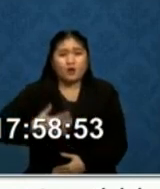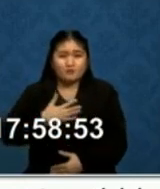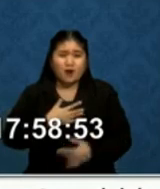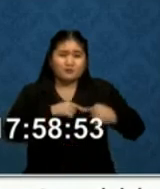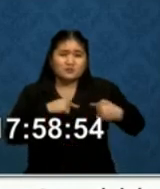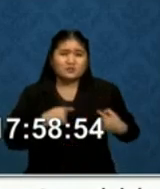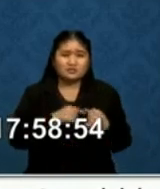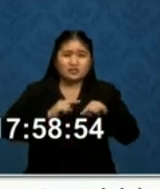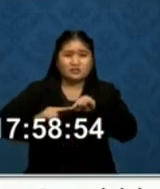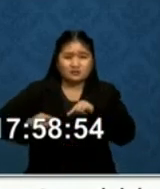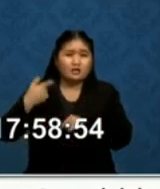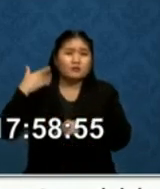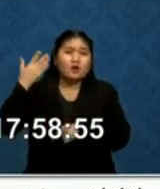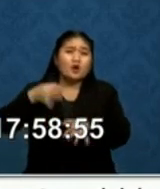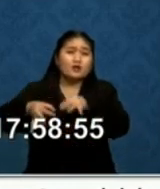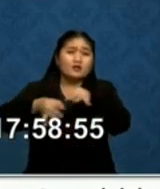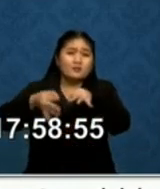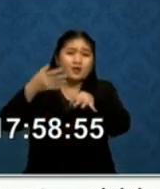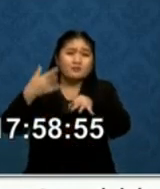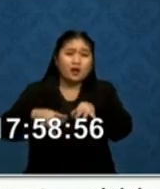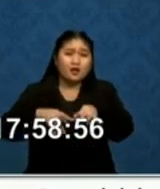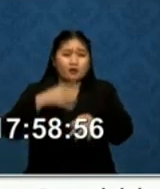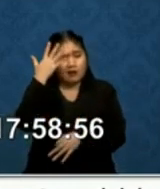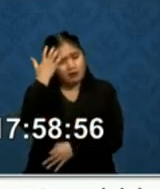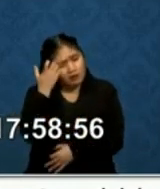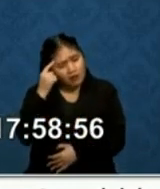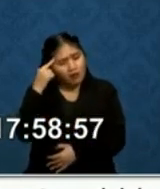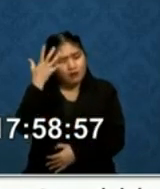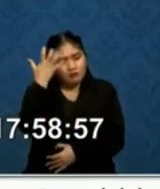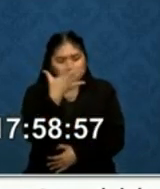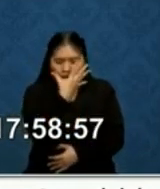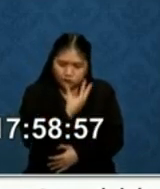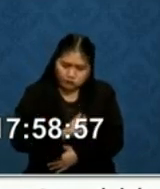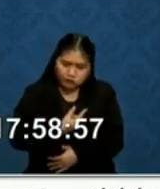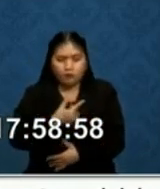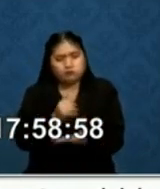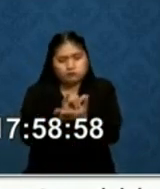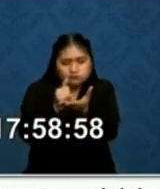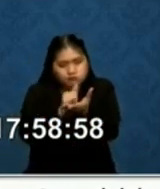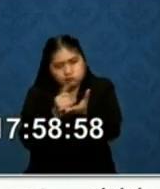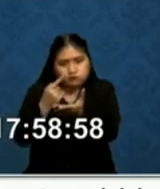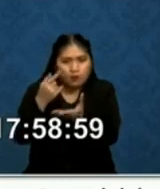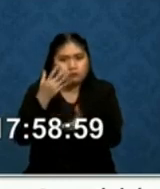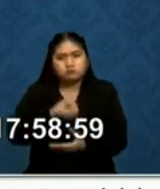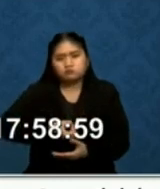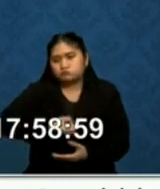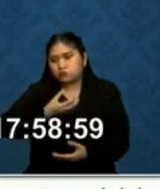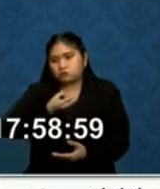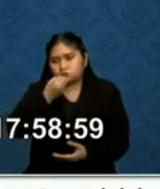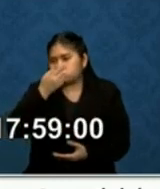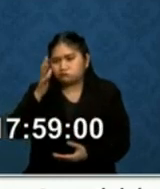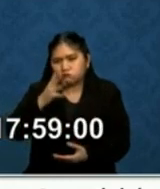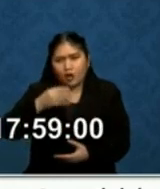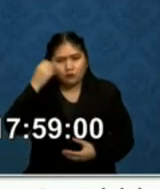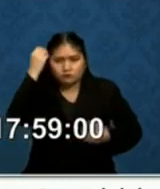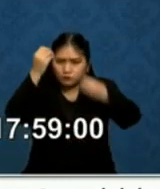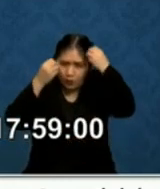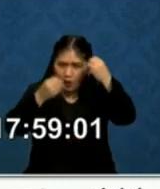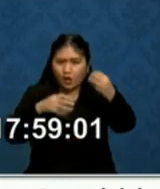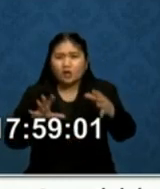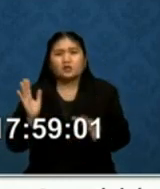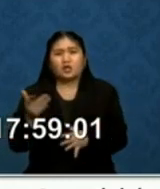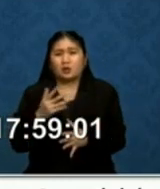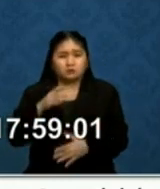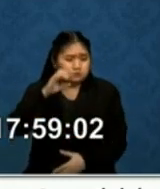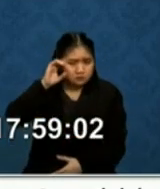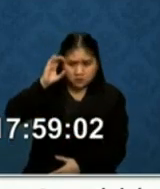สมาชิกก่อนหน้านี้ได้อภิปรายไปแล้วเช่นการเครียดวิตกกังวลซึมเศร้านอนไม่หลับเบื่ออาหารปวดหัวนะคะส่งผลต่อความสัมพันธ์เช่นความ